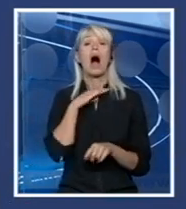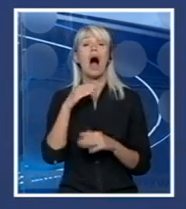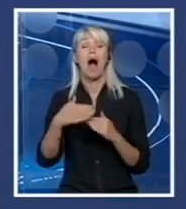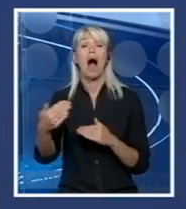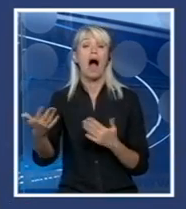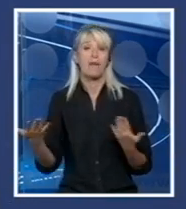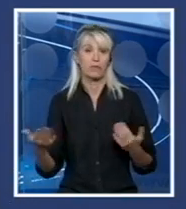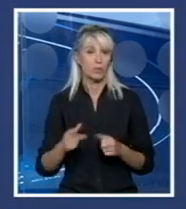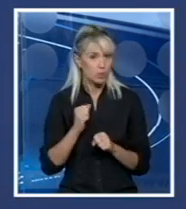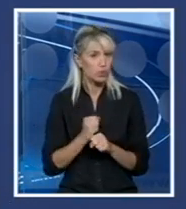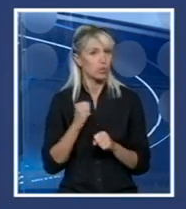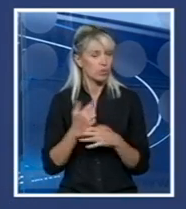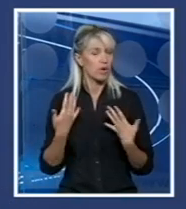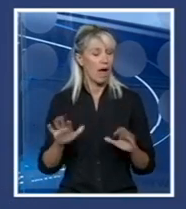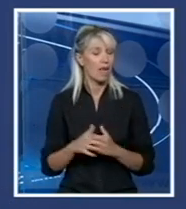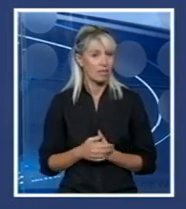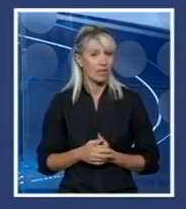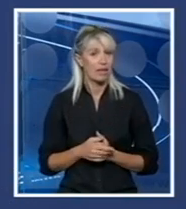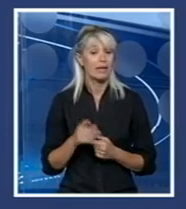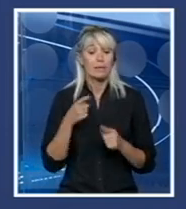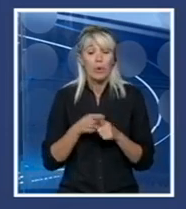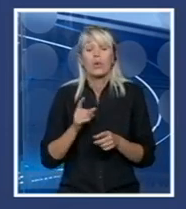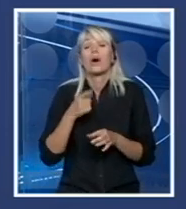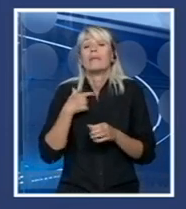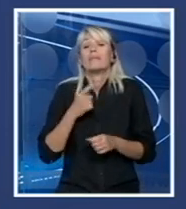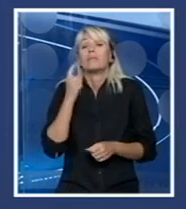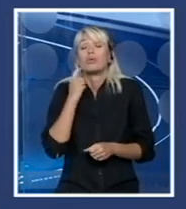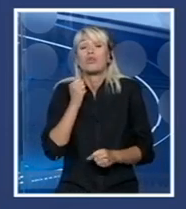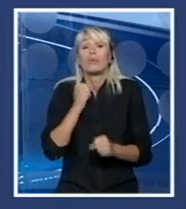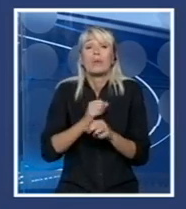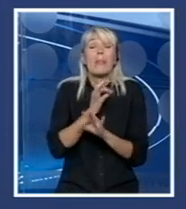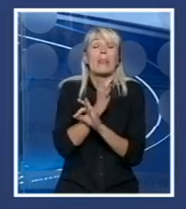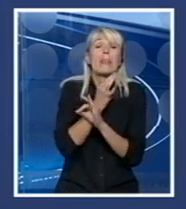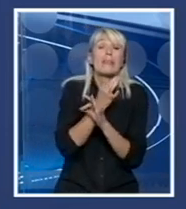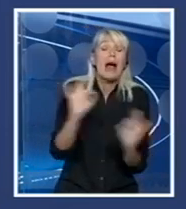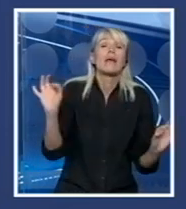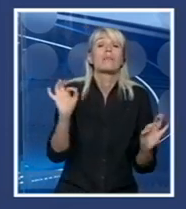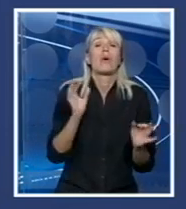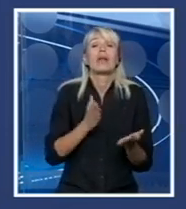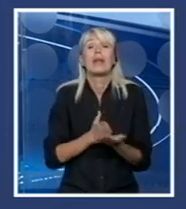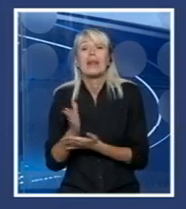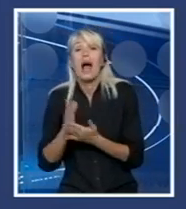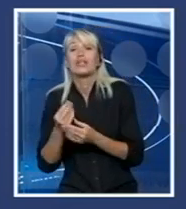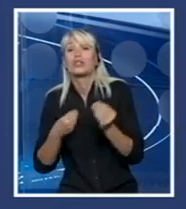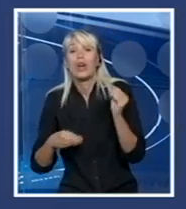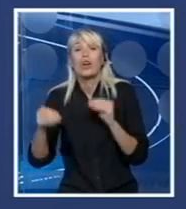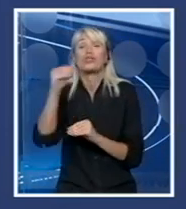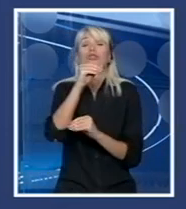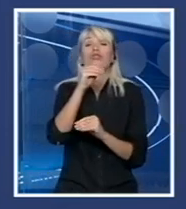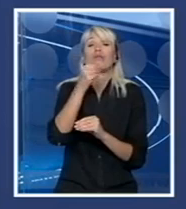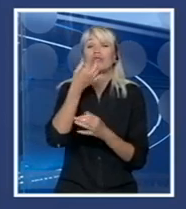da mi pokušamo da uhvatimo najbolje moguću strukturu datim okolnostima da bi što više zašli u susret našim učenicima,